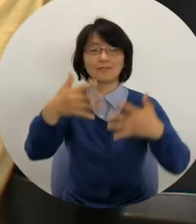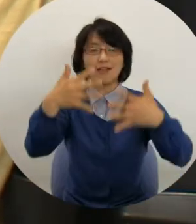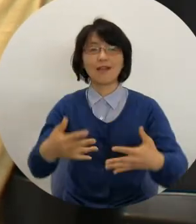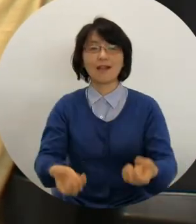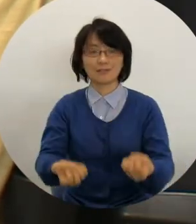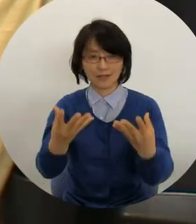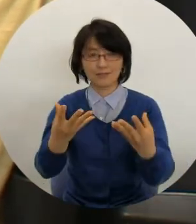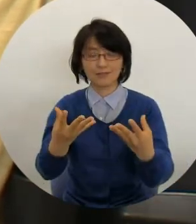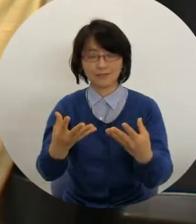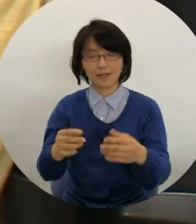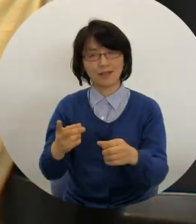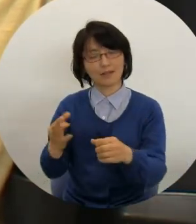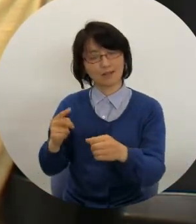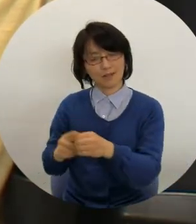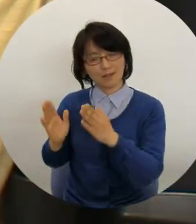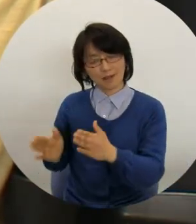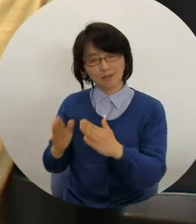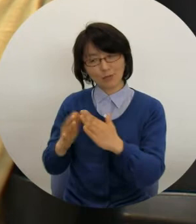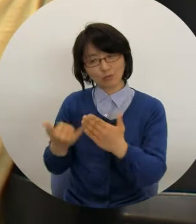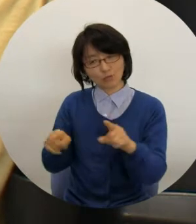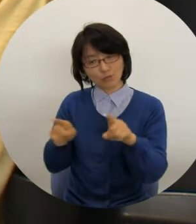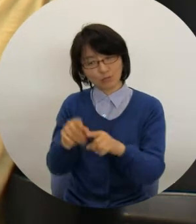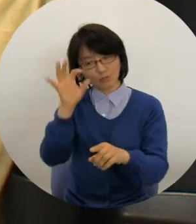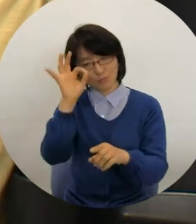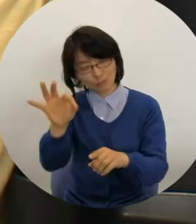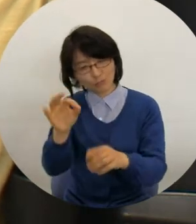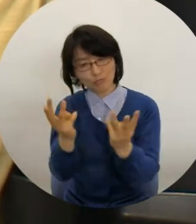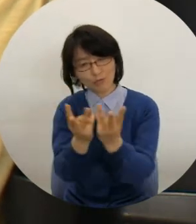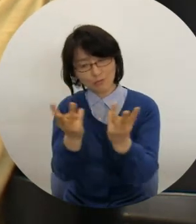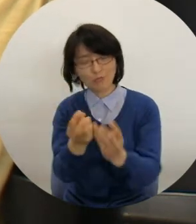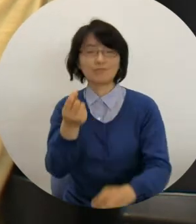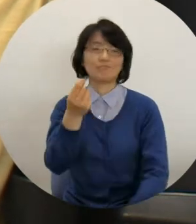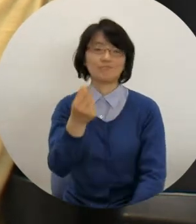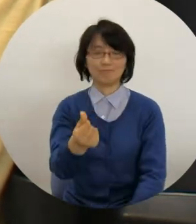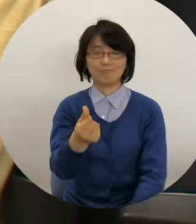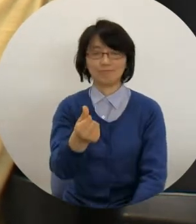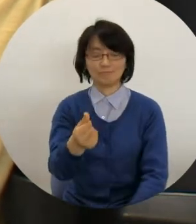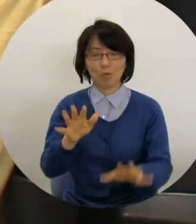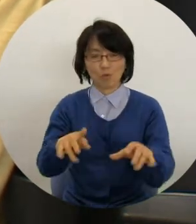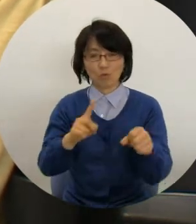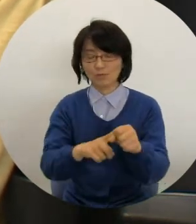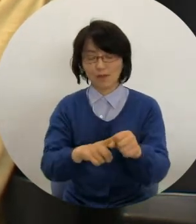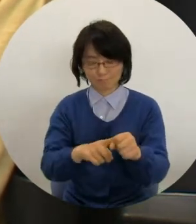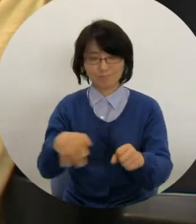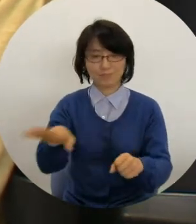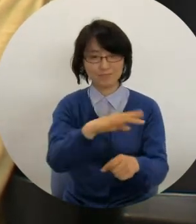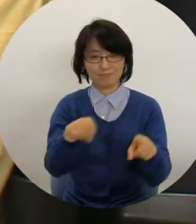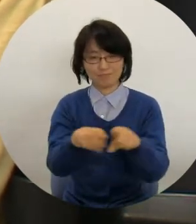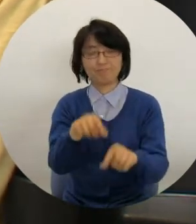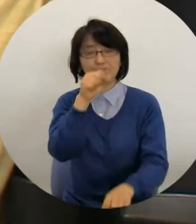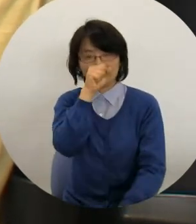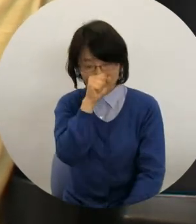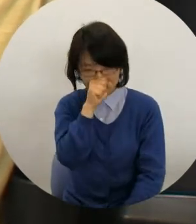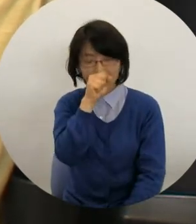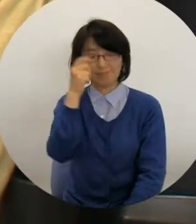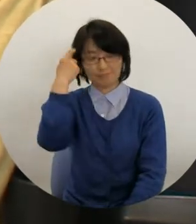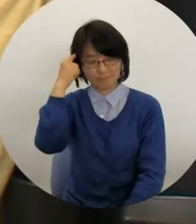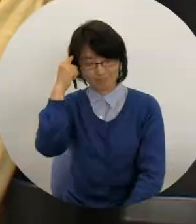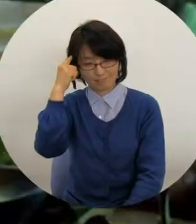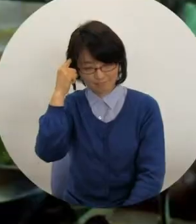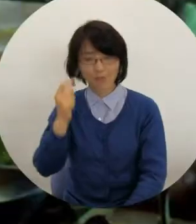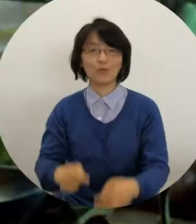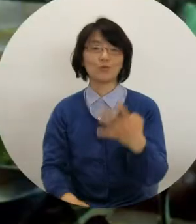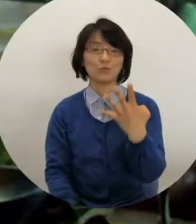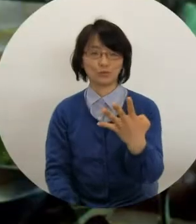祭で家族でというのをちょっとこの数年やってなかったので、今年は本当に皆さんに楽しんでいただけるものをと思ってまして4